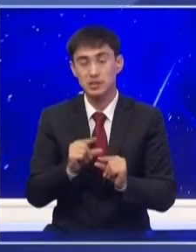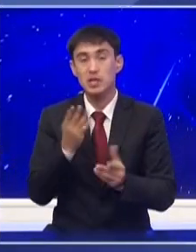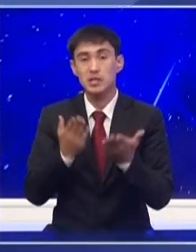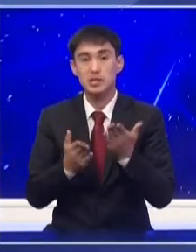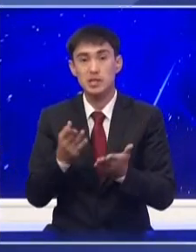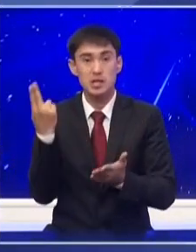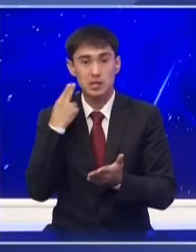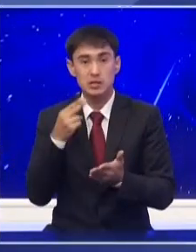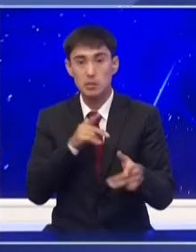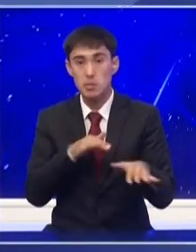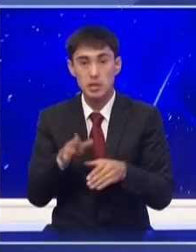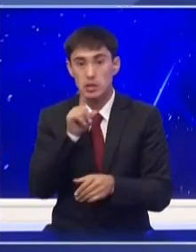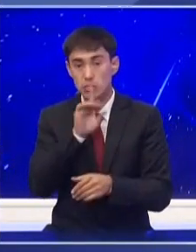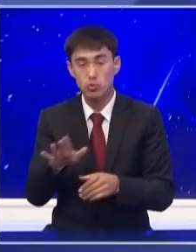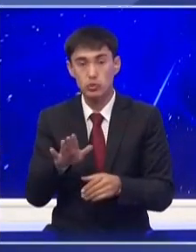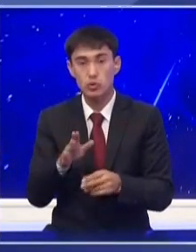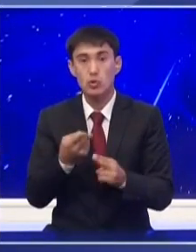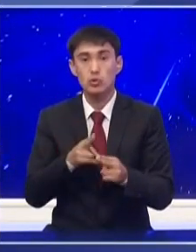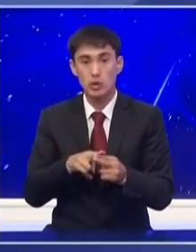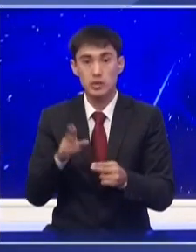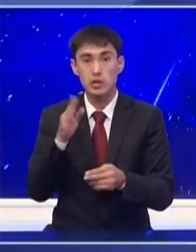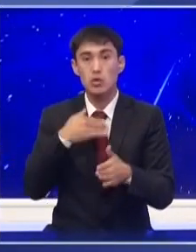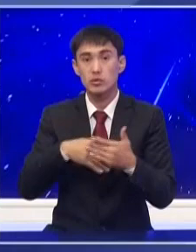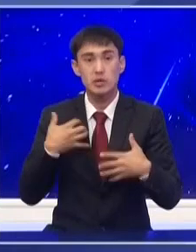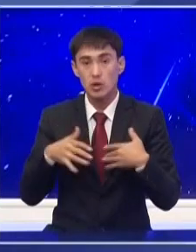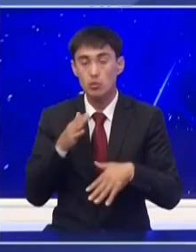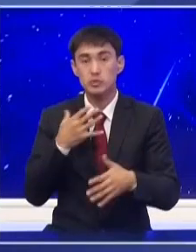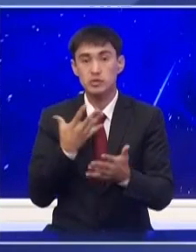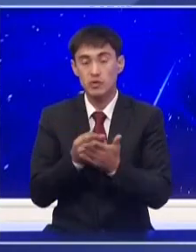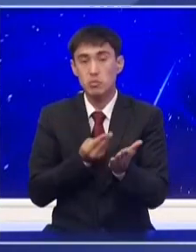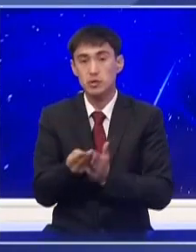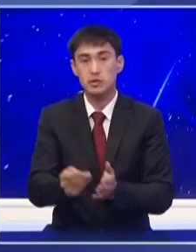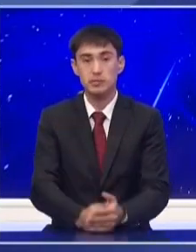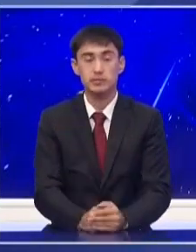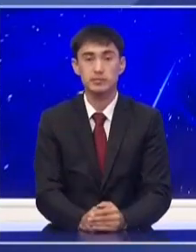если к должникам не принимать меры воздействия, они не торопятся закрывать налоговые задолженности.